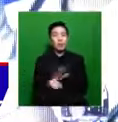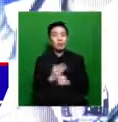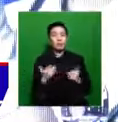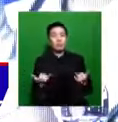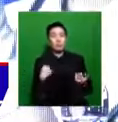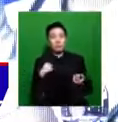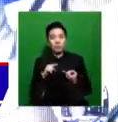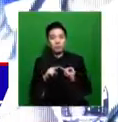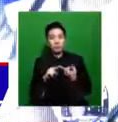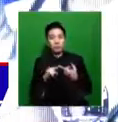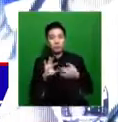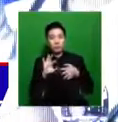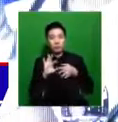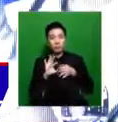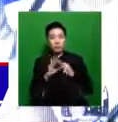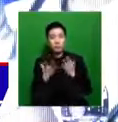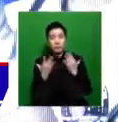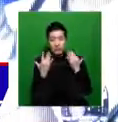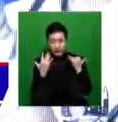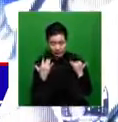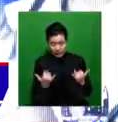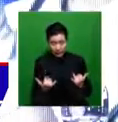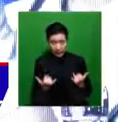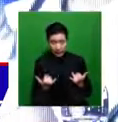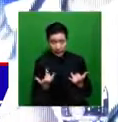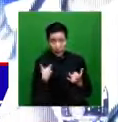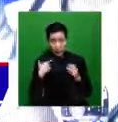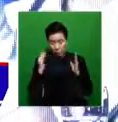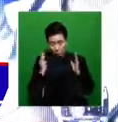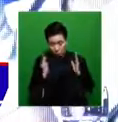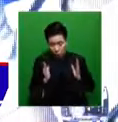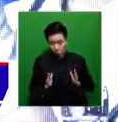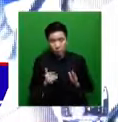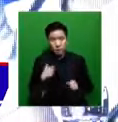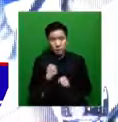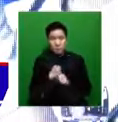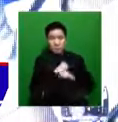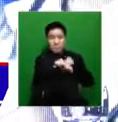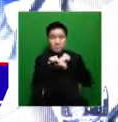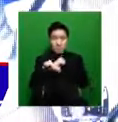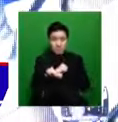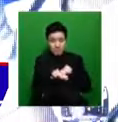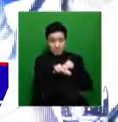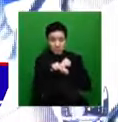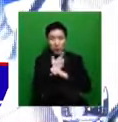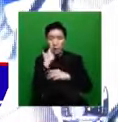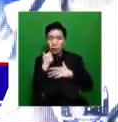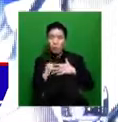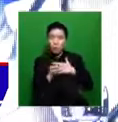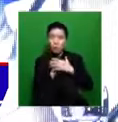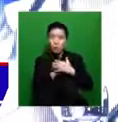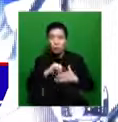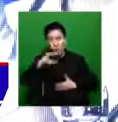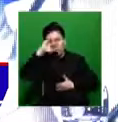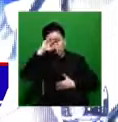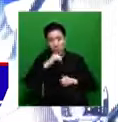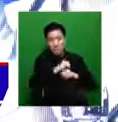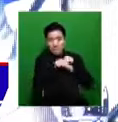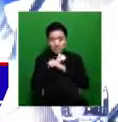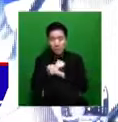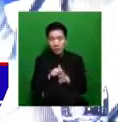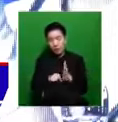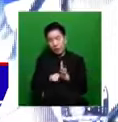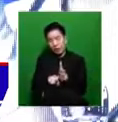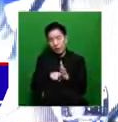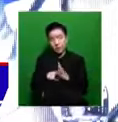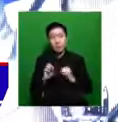เรื่องของการรองรับการต่อสู้ป้องกันโรคไวรัส